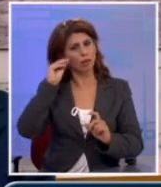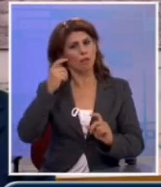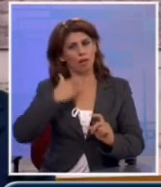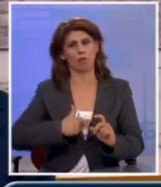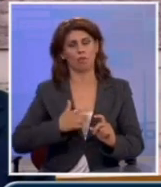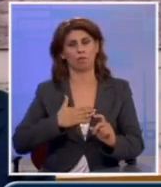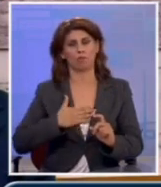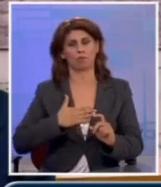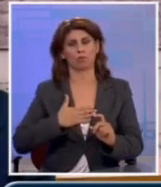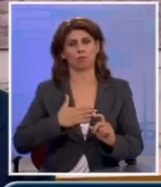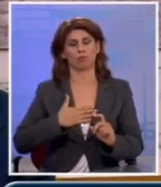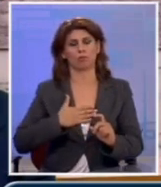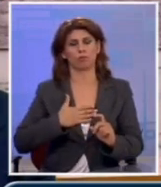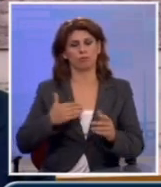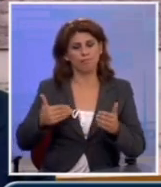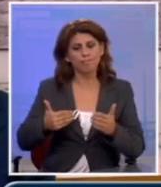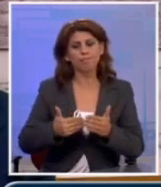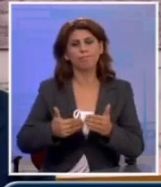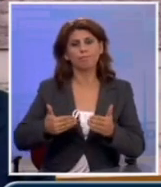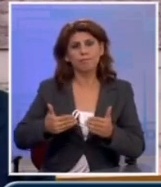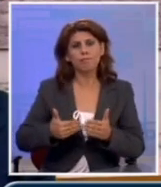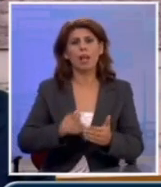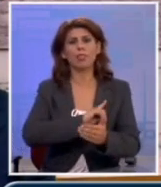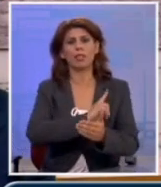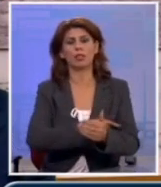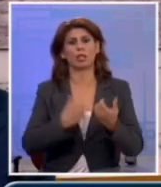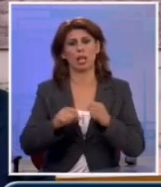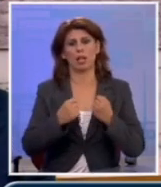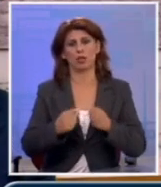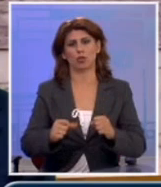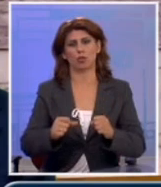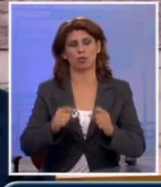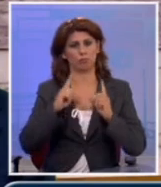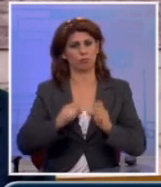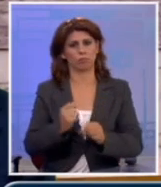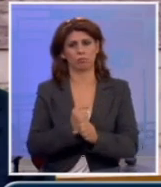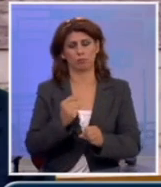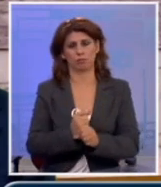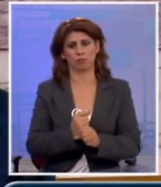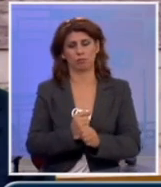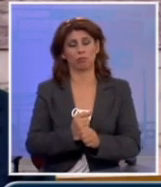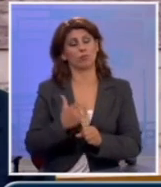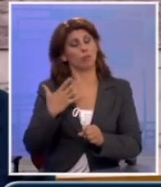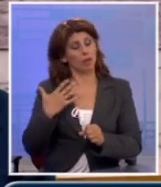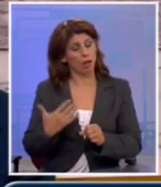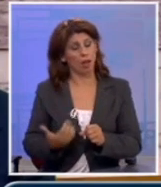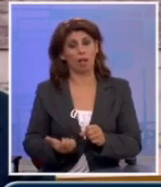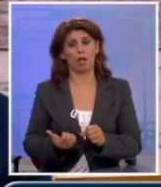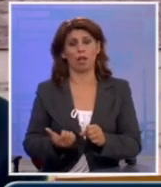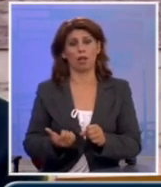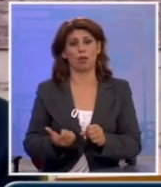αντιλαμβάνομαι, να εξαντλώ τη δυνατότητα να ασκώ τα καθήκοντά μου. Έχω επίσης